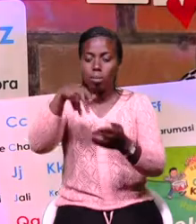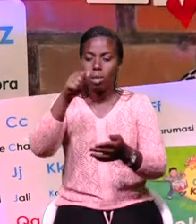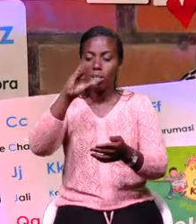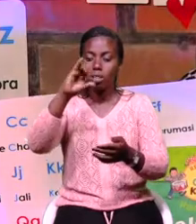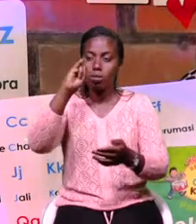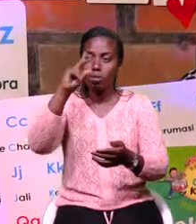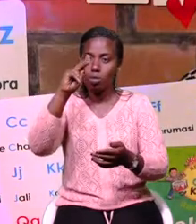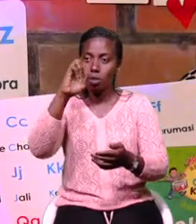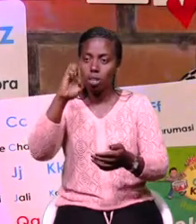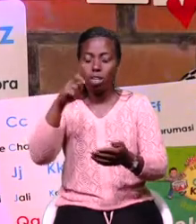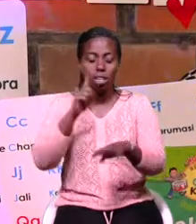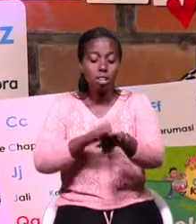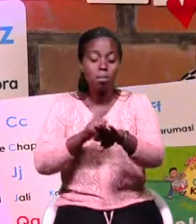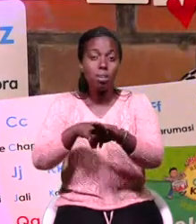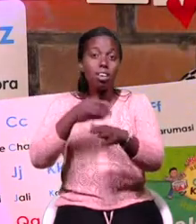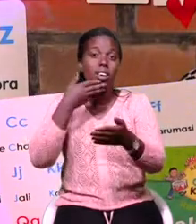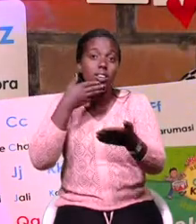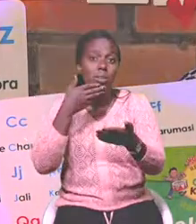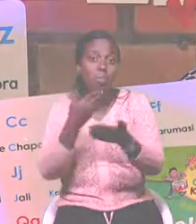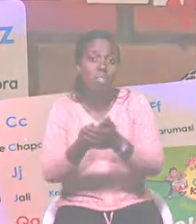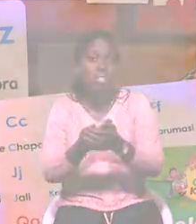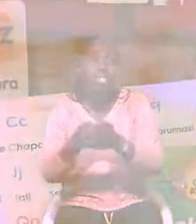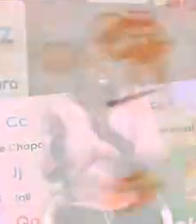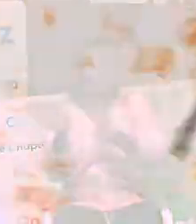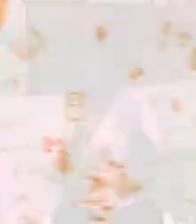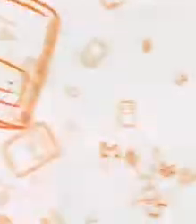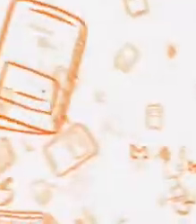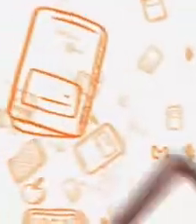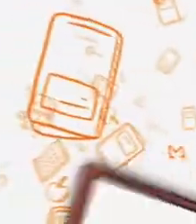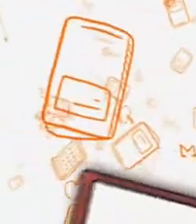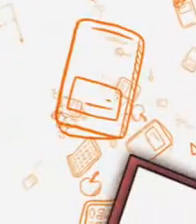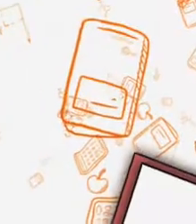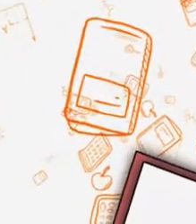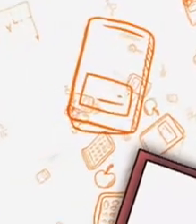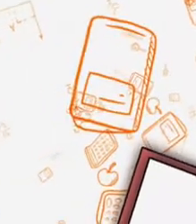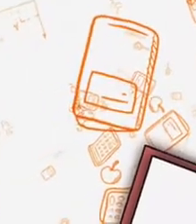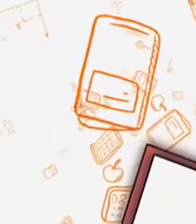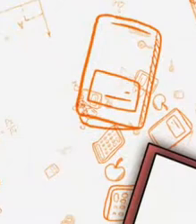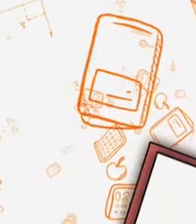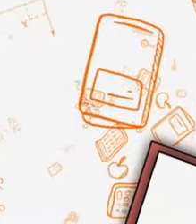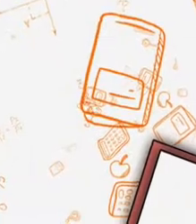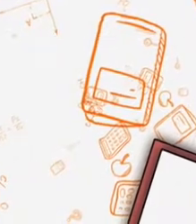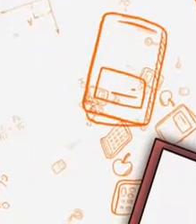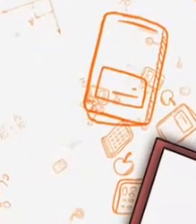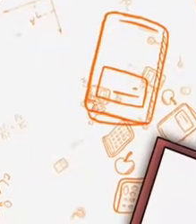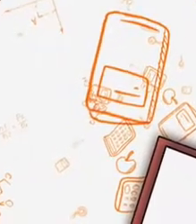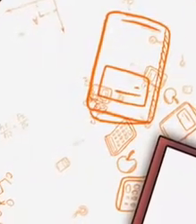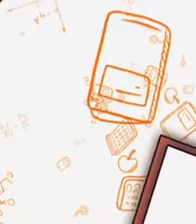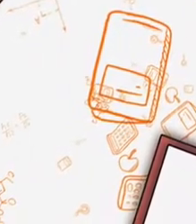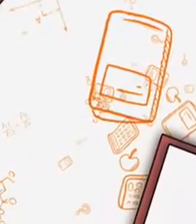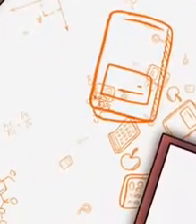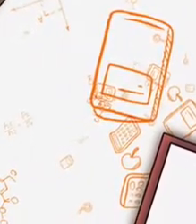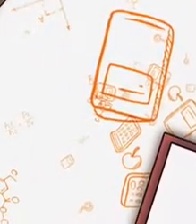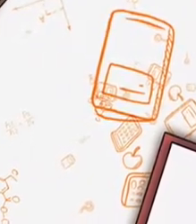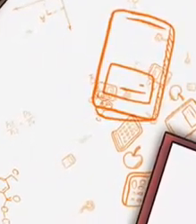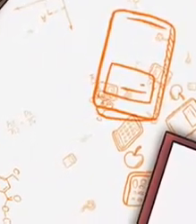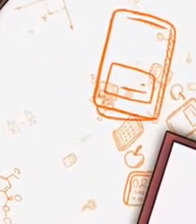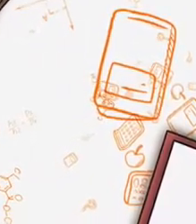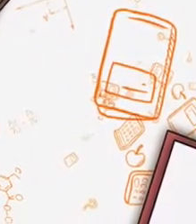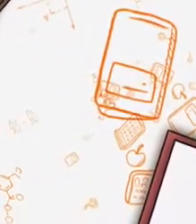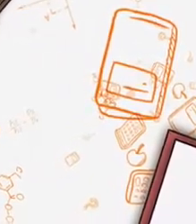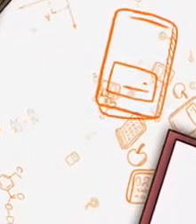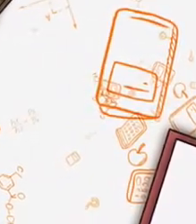Mahirwe mugire ibihe byiza bye bye kuva kera wasangaga abana